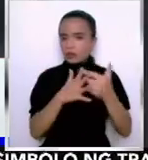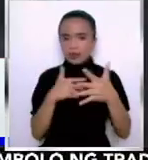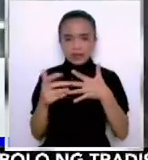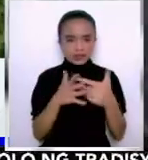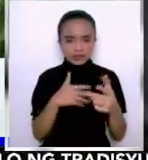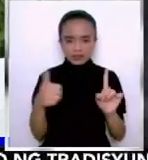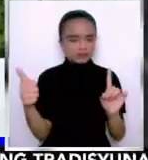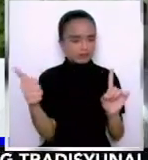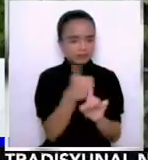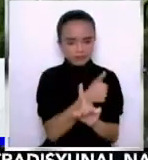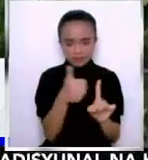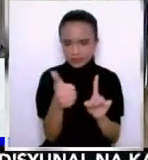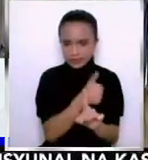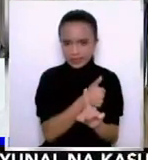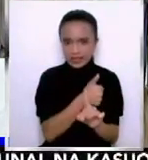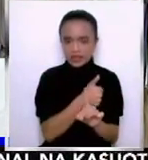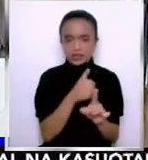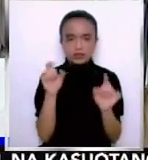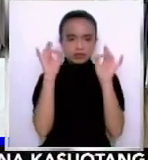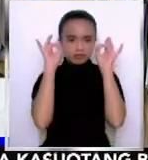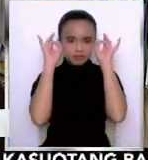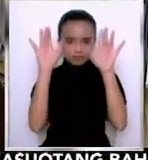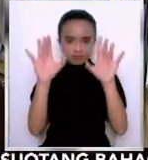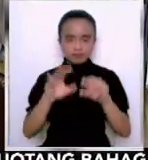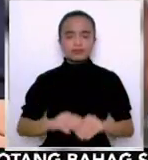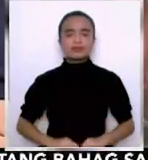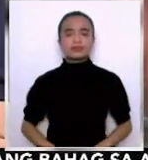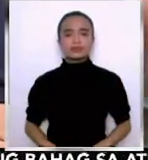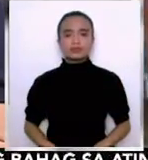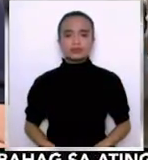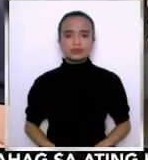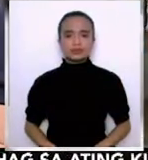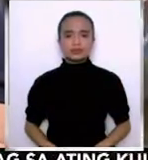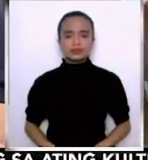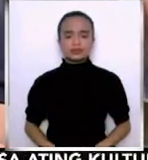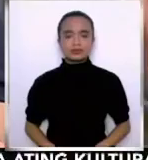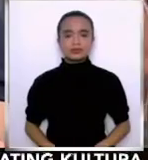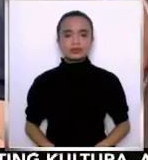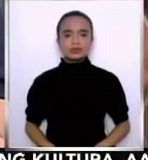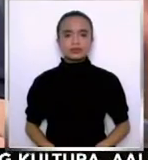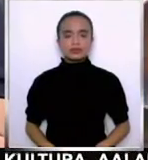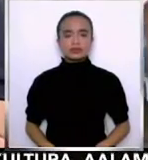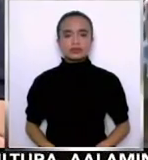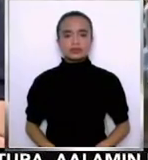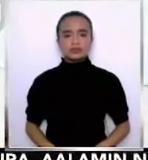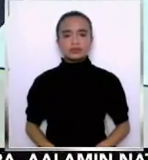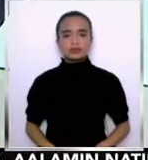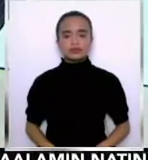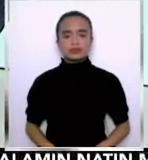at kapahamakan. JP Soriano, Nakatutok, 24 Horas.